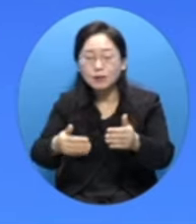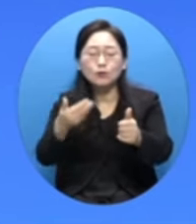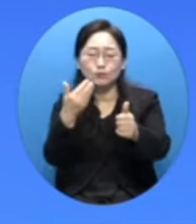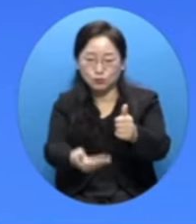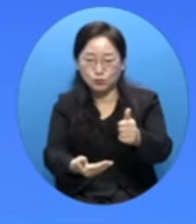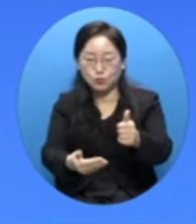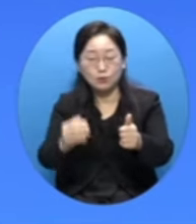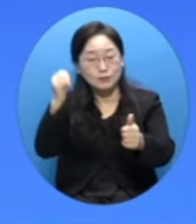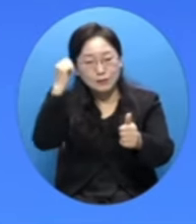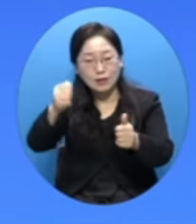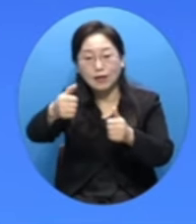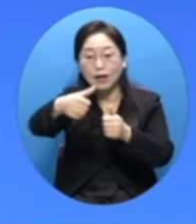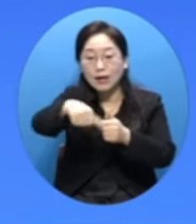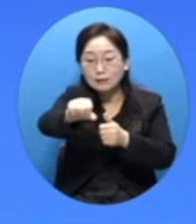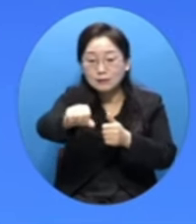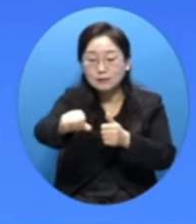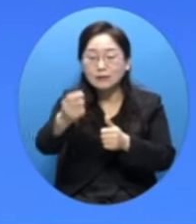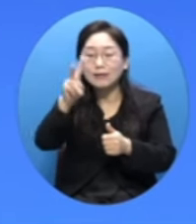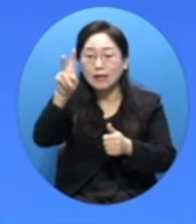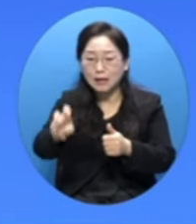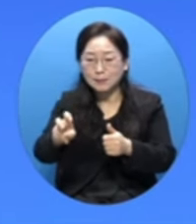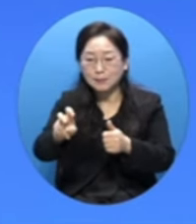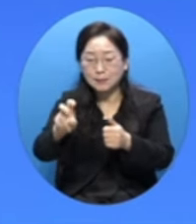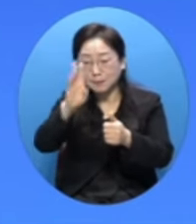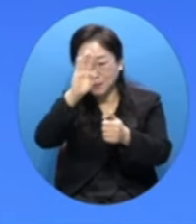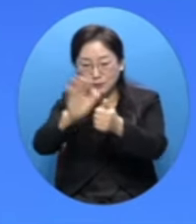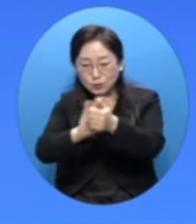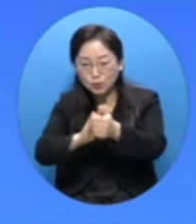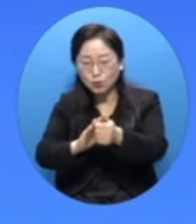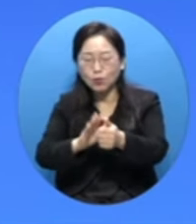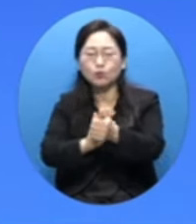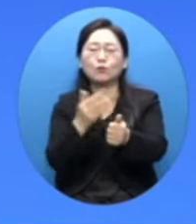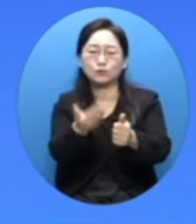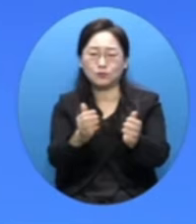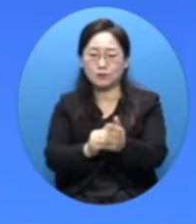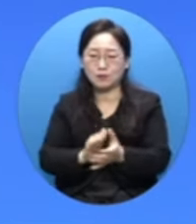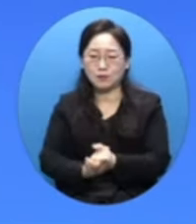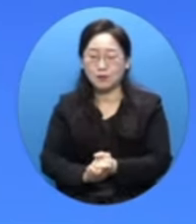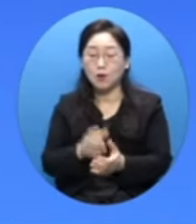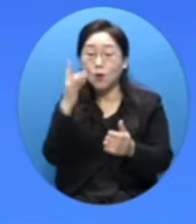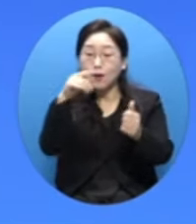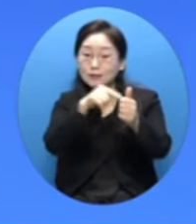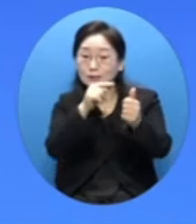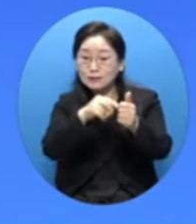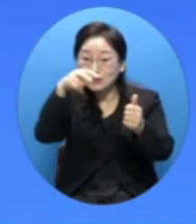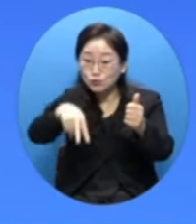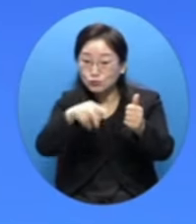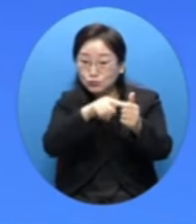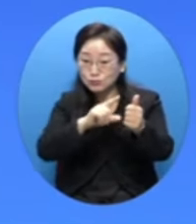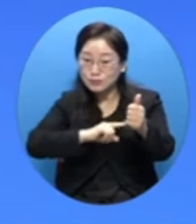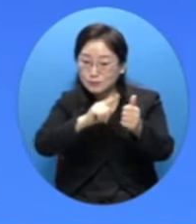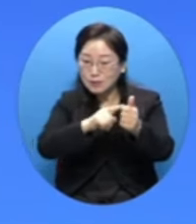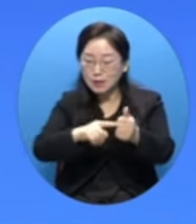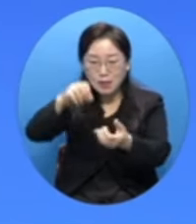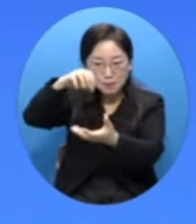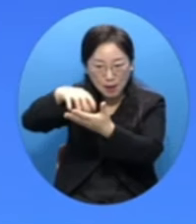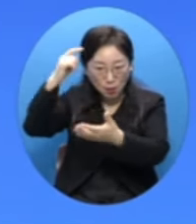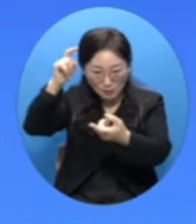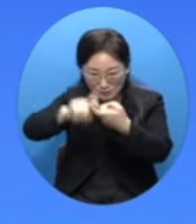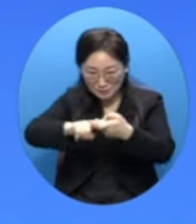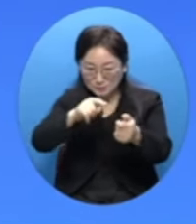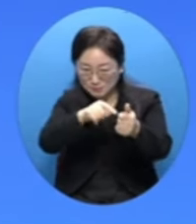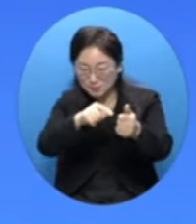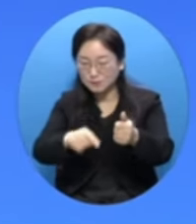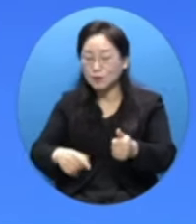또 아들도 암치료를 받을 수 있도록 도와주었습니다. 그런데 이분이 원래 빵을 만드는데 관심 있는 것을 알고 그